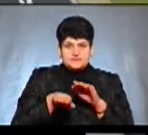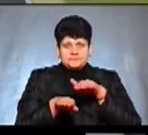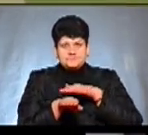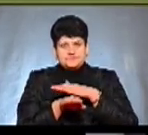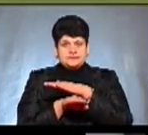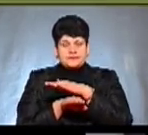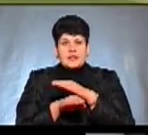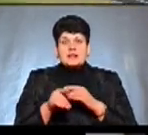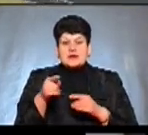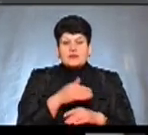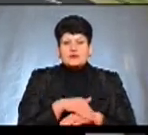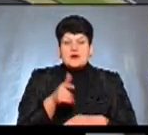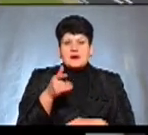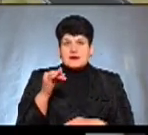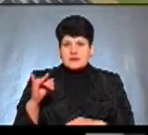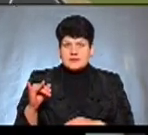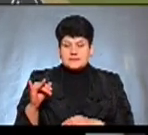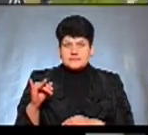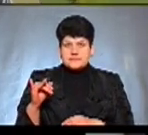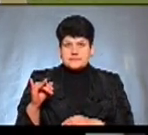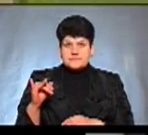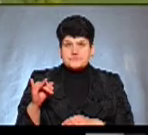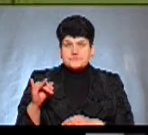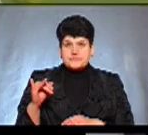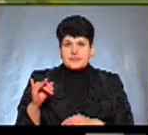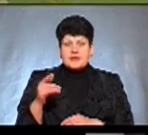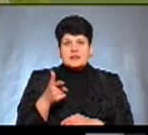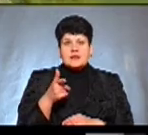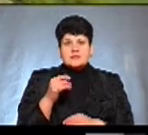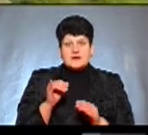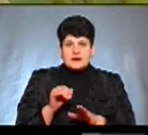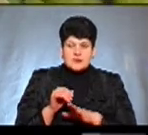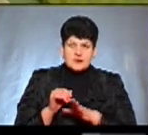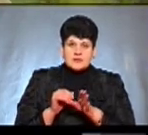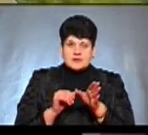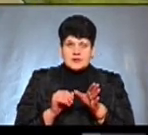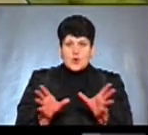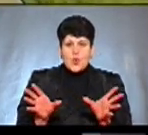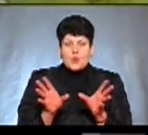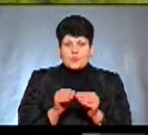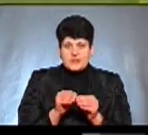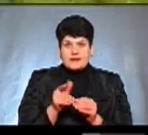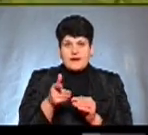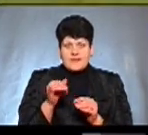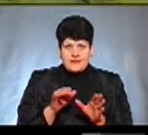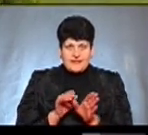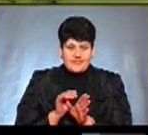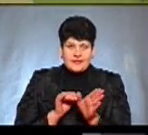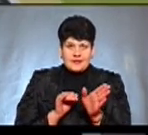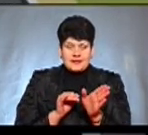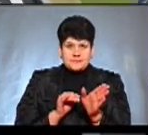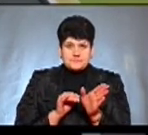вулиця Гаївська переходить в Гаївський масив і до об'єднаної громади Великих Гаїв, вона проходить